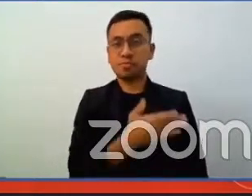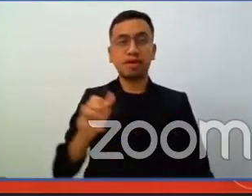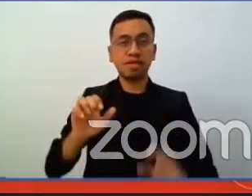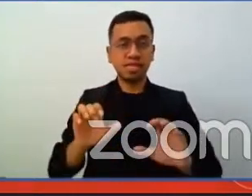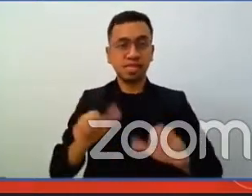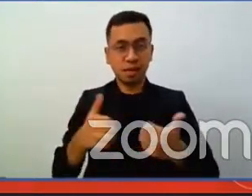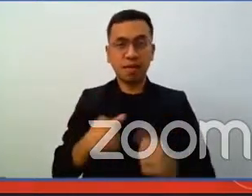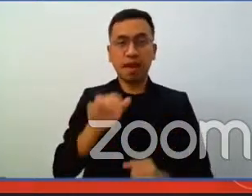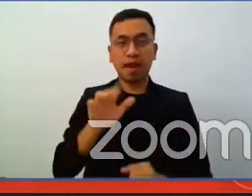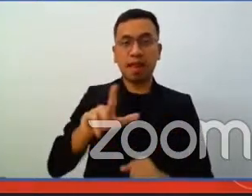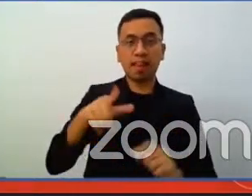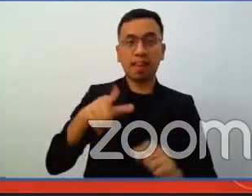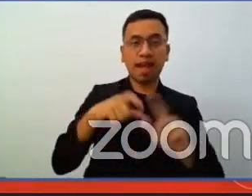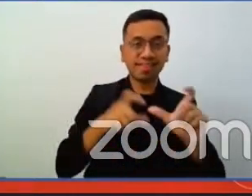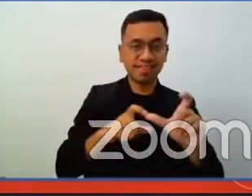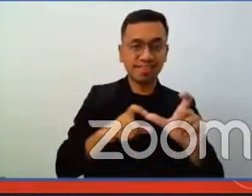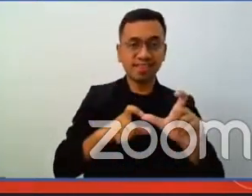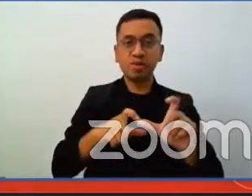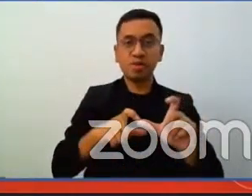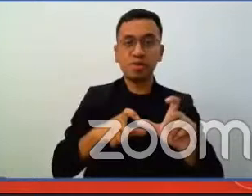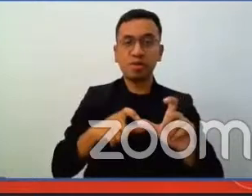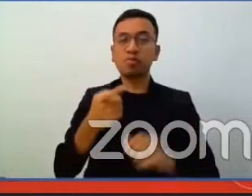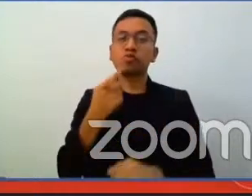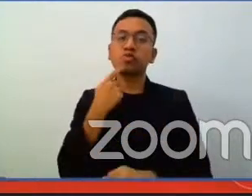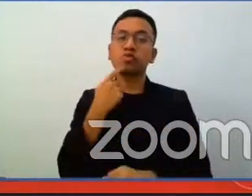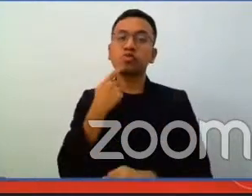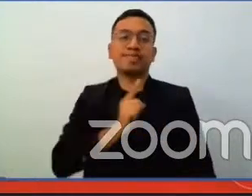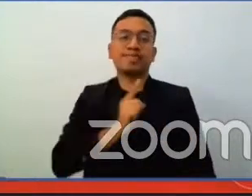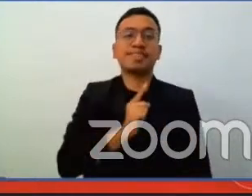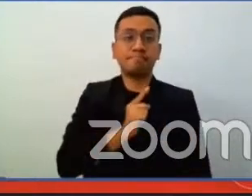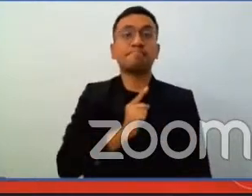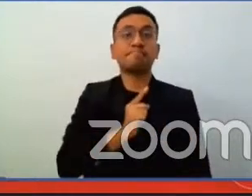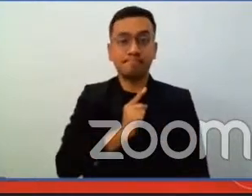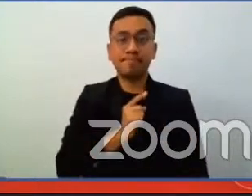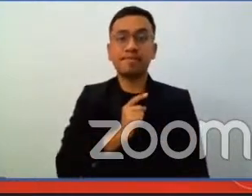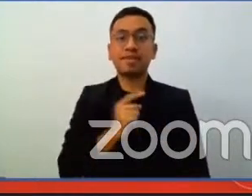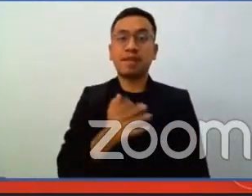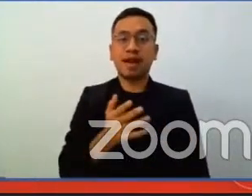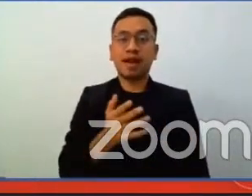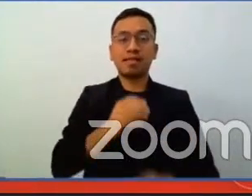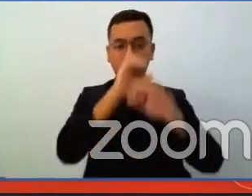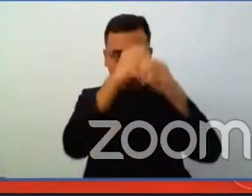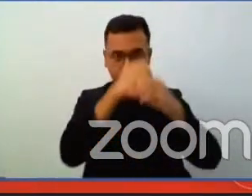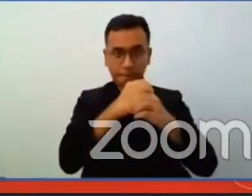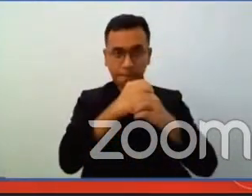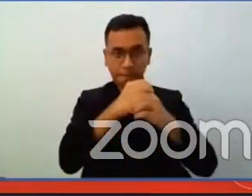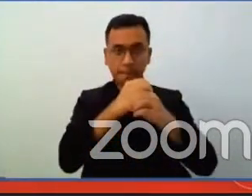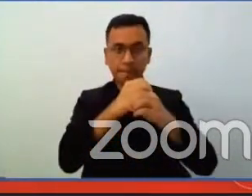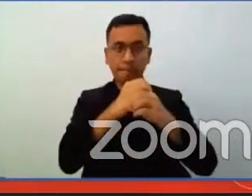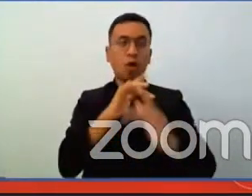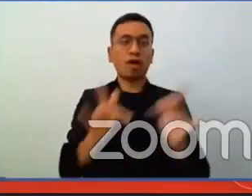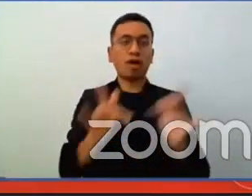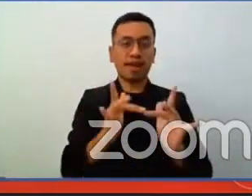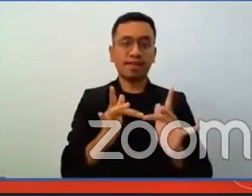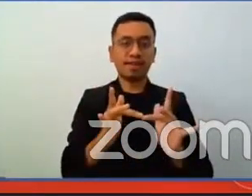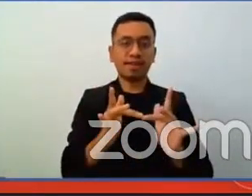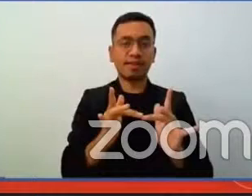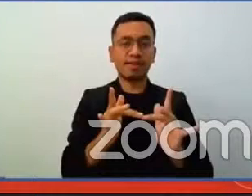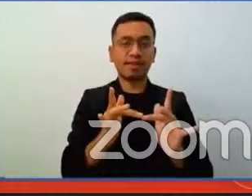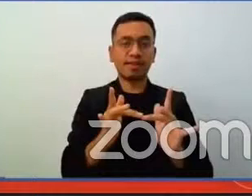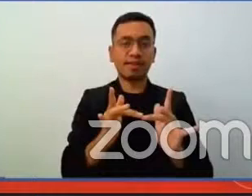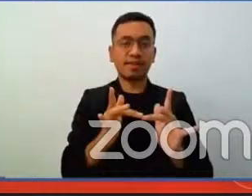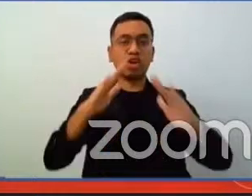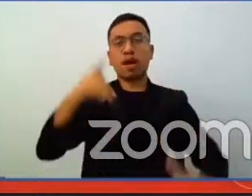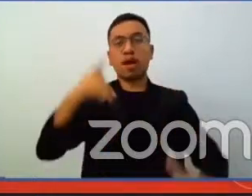siapkan LKS-nya untuk anak-anak simulasi digitalnya di lab maya yang ada di